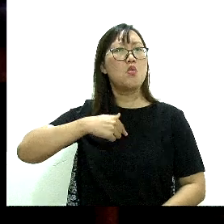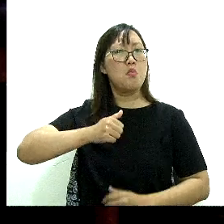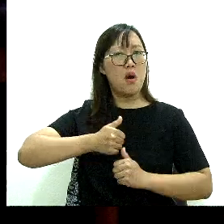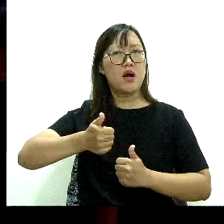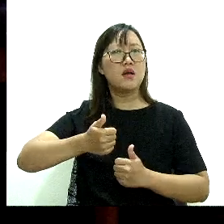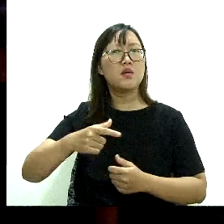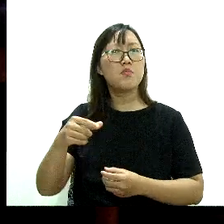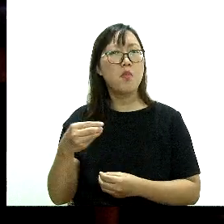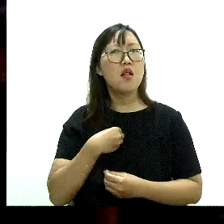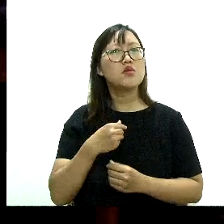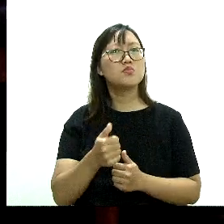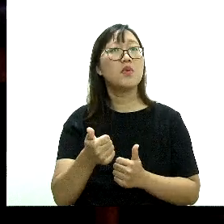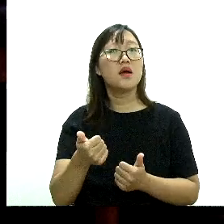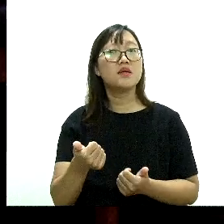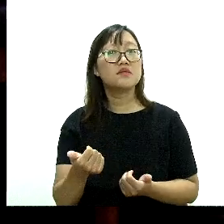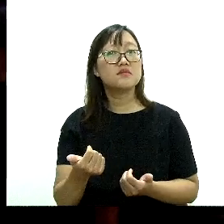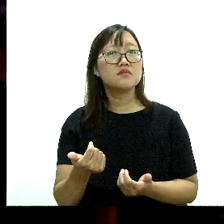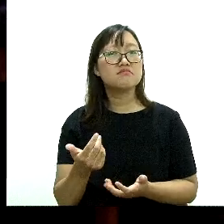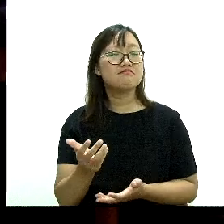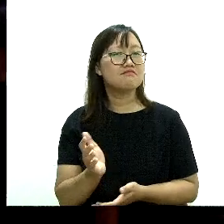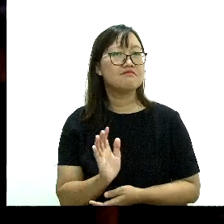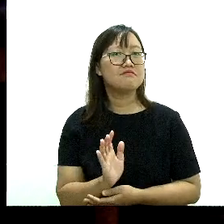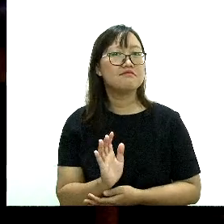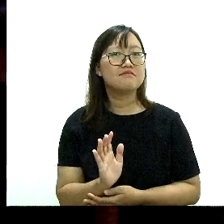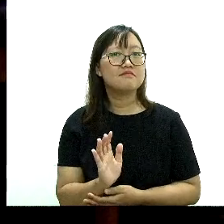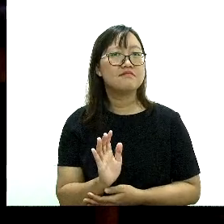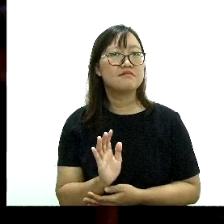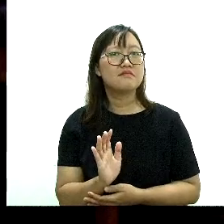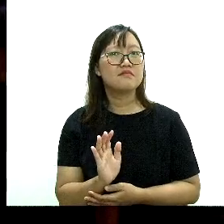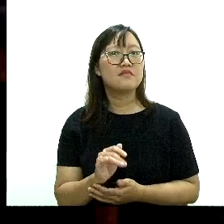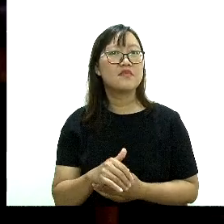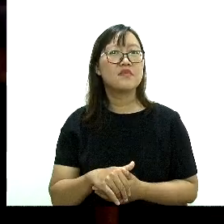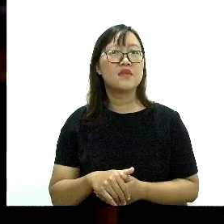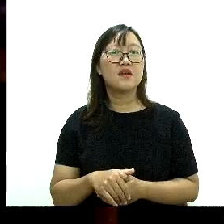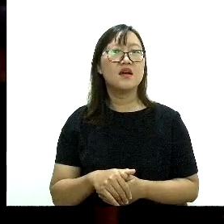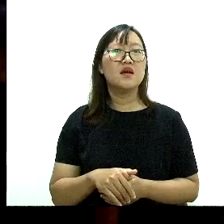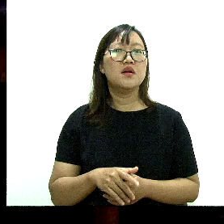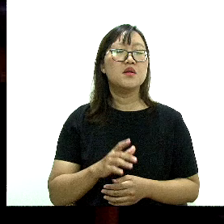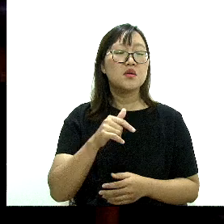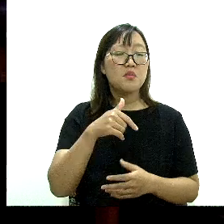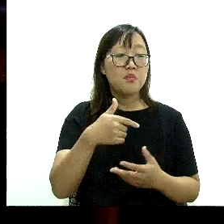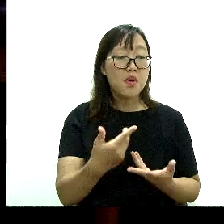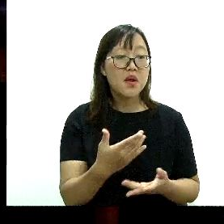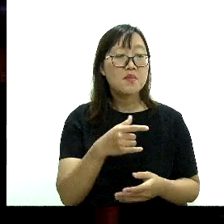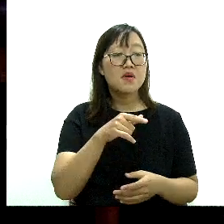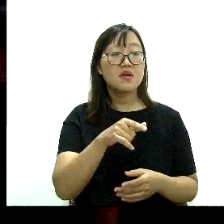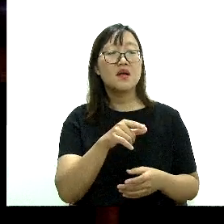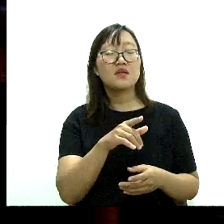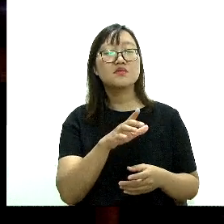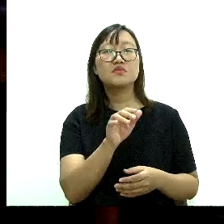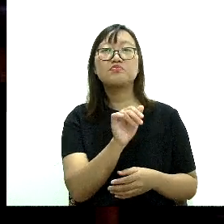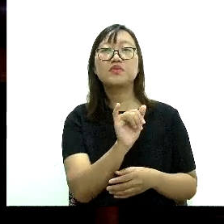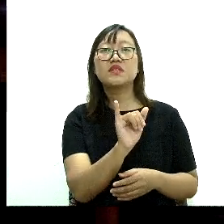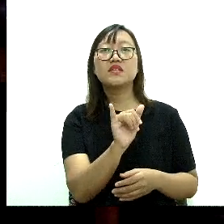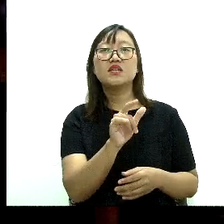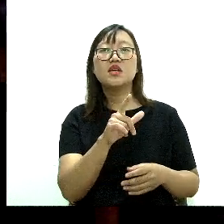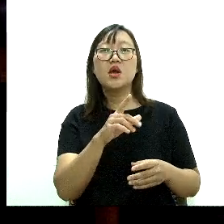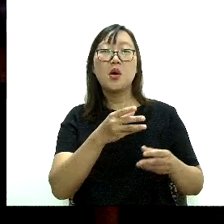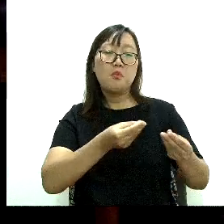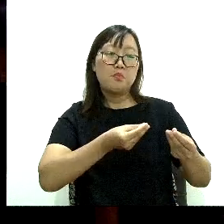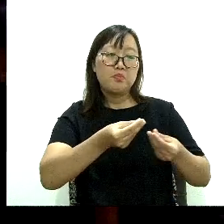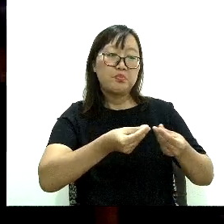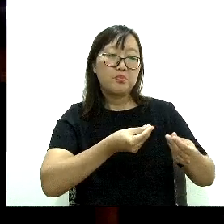Yesus adalah sebuah perusahaan bisnis yang ditentukan oleh lamanya jam kerja, tidak dilandasi